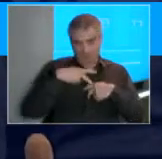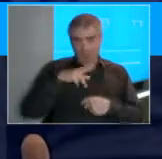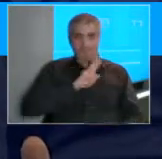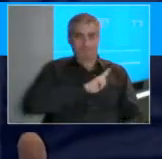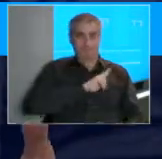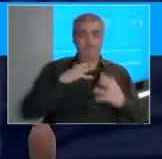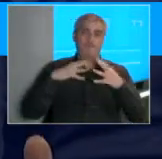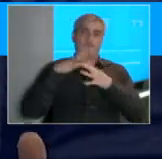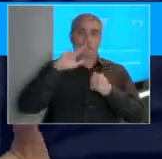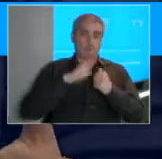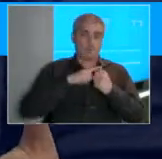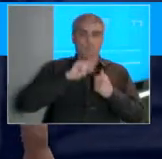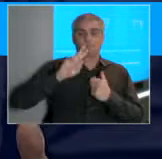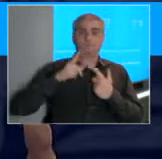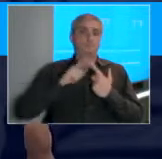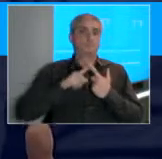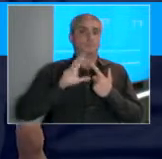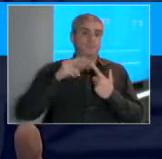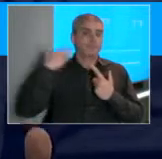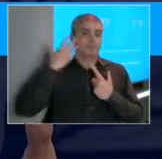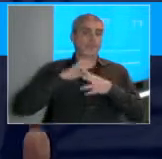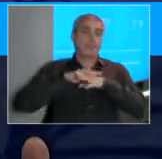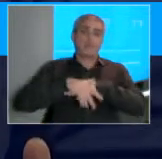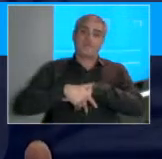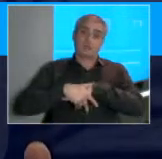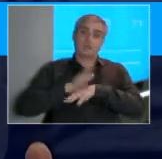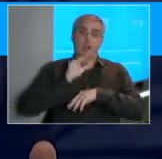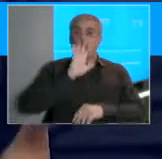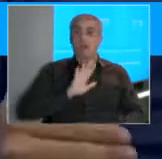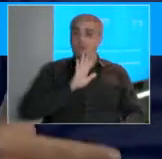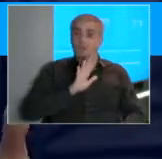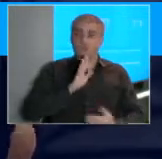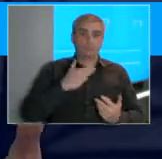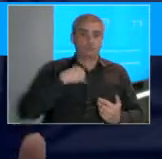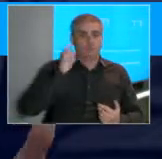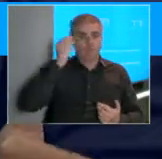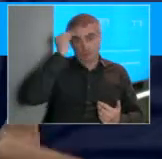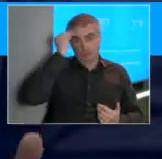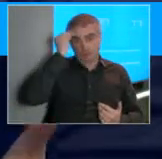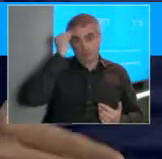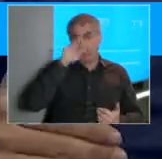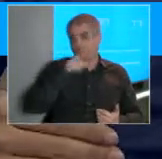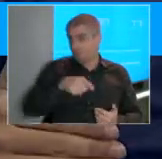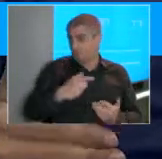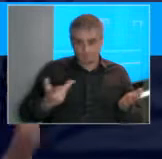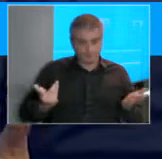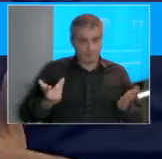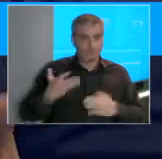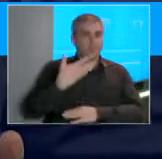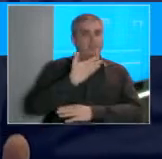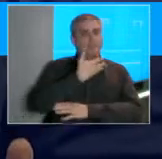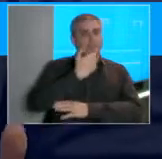בריטניה לאיחוד האירופי, והשנייה היא, האם יהיה לזה איזשהו אפקט על אירופה, שאנחנו צריכים לזכור שגם שם